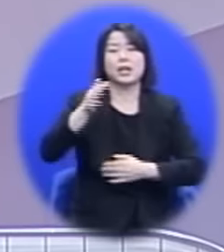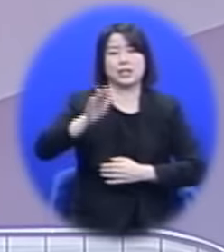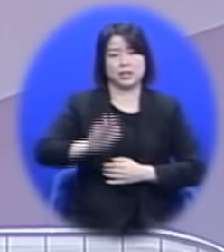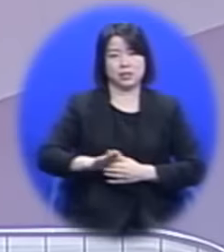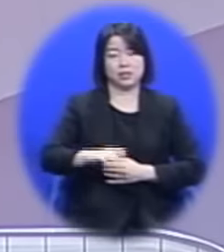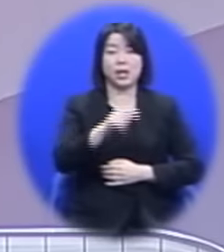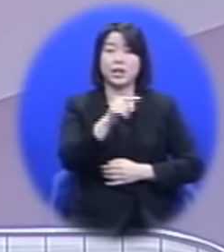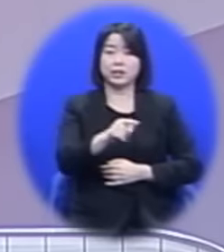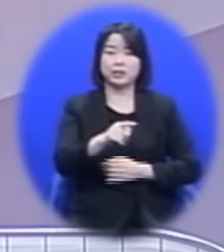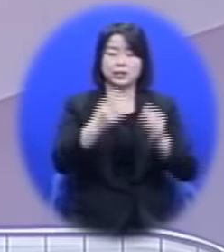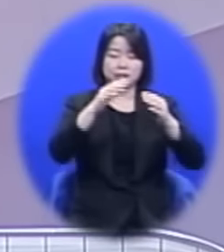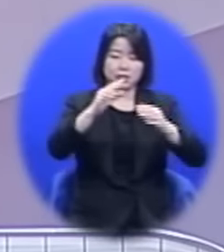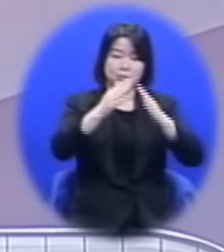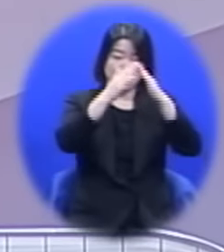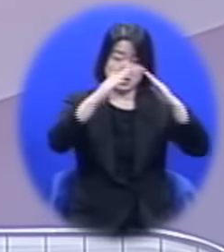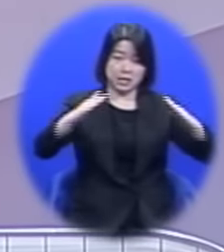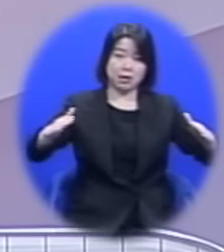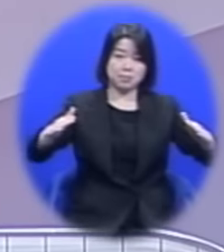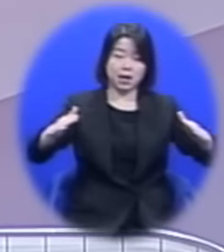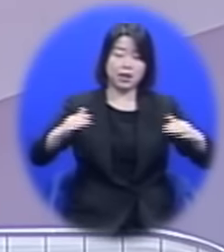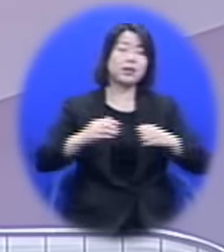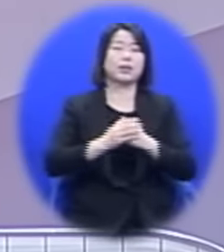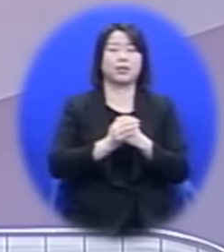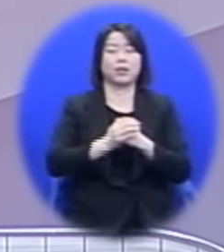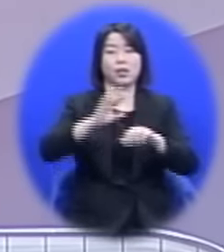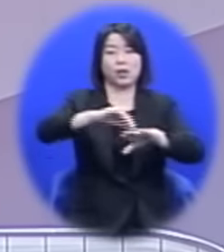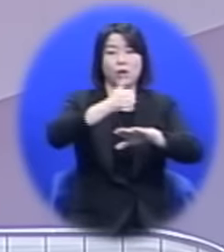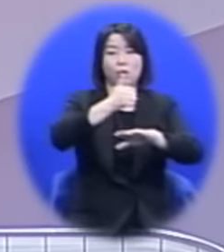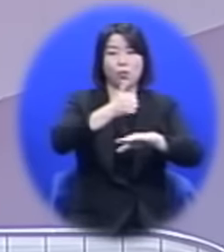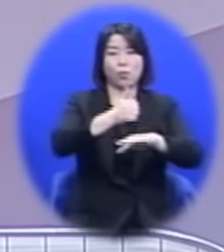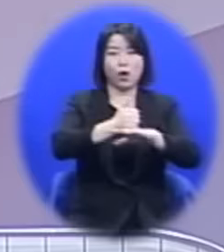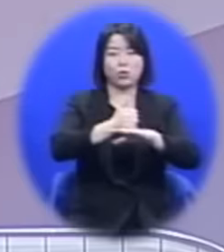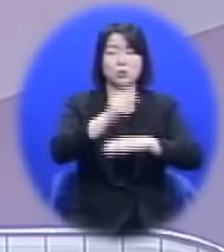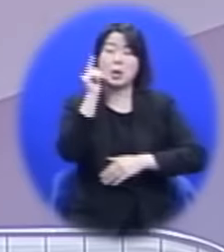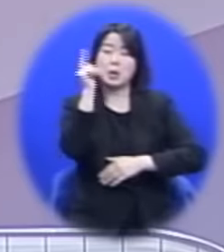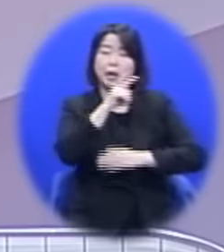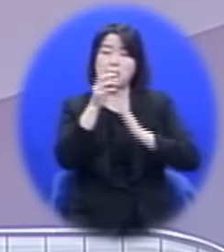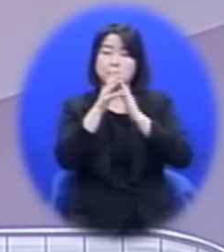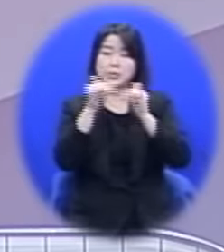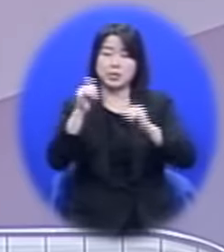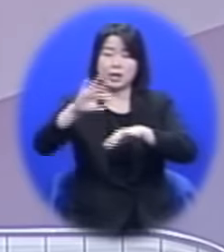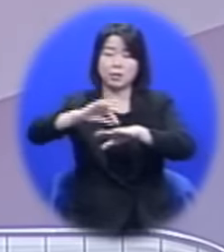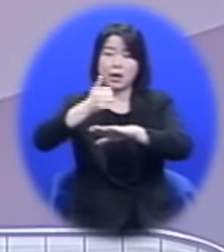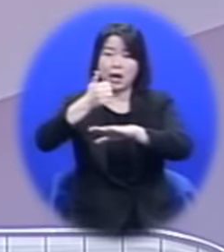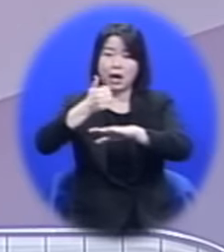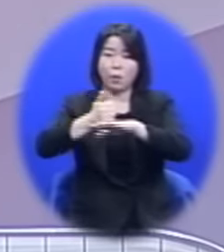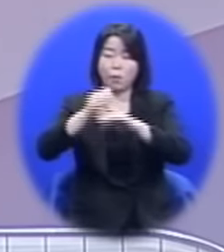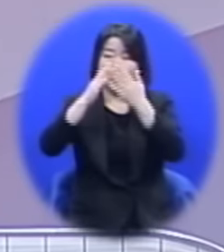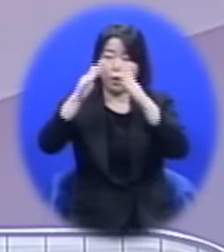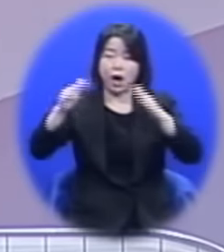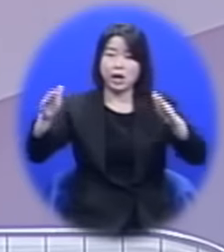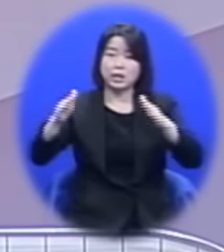그 장막이 왕궁, 악인의 왕궁보다도 자기에겐 더 좋다.